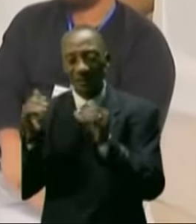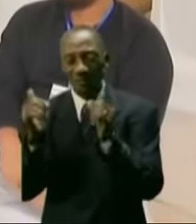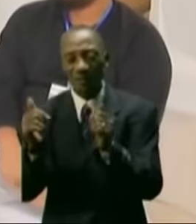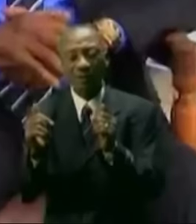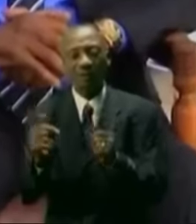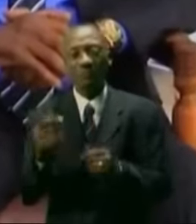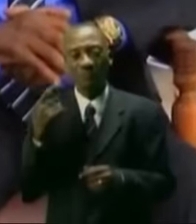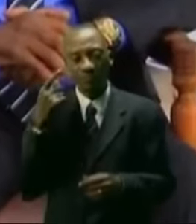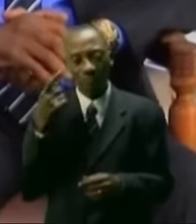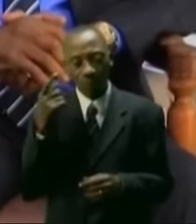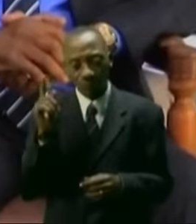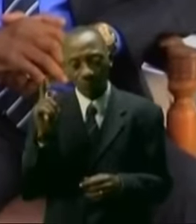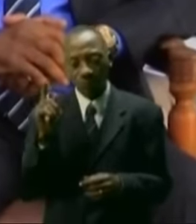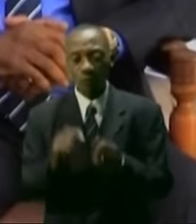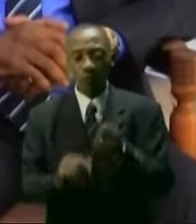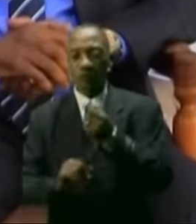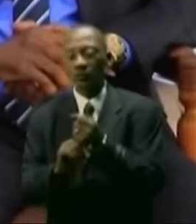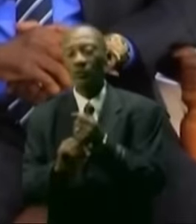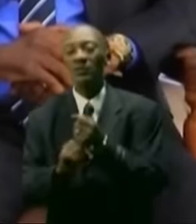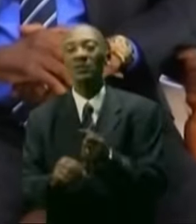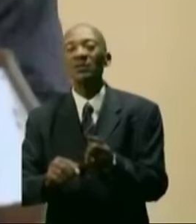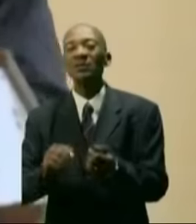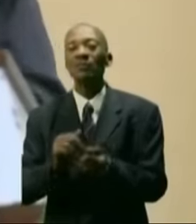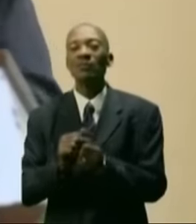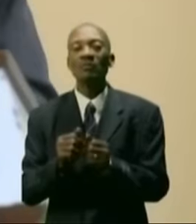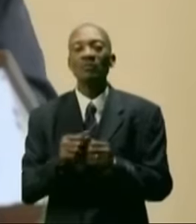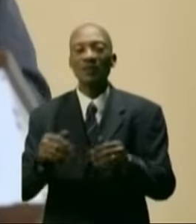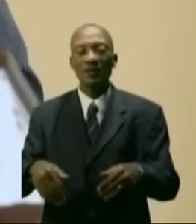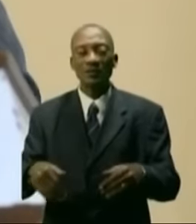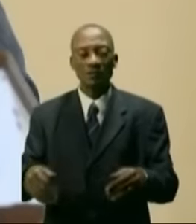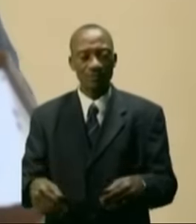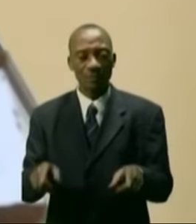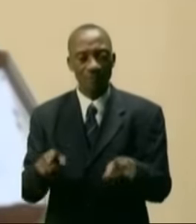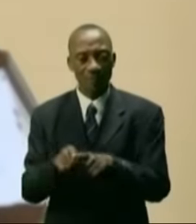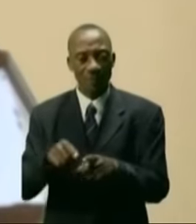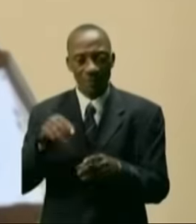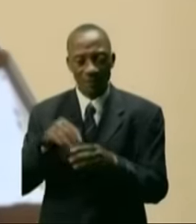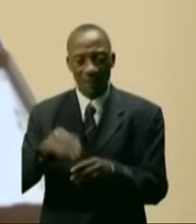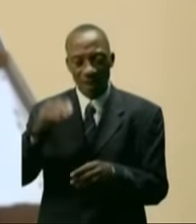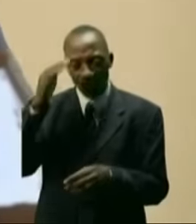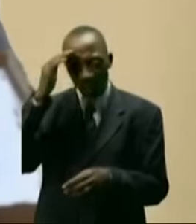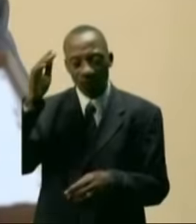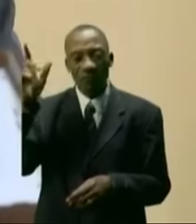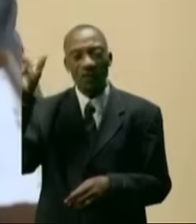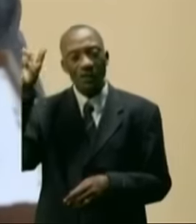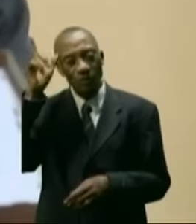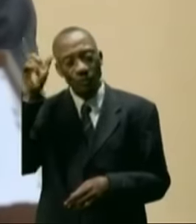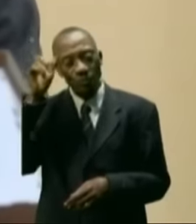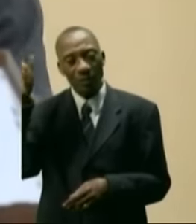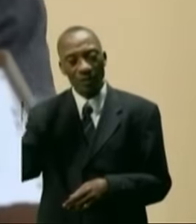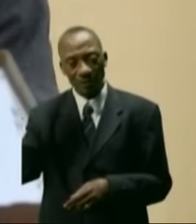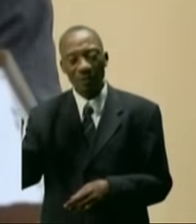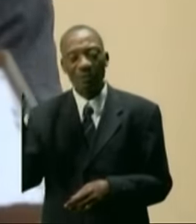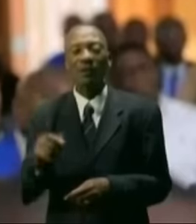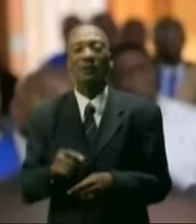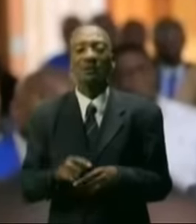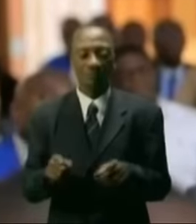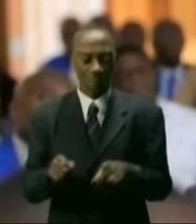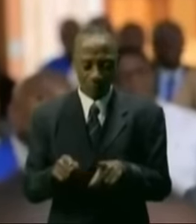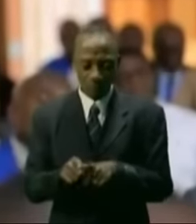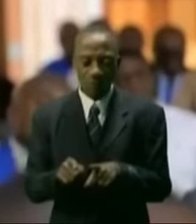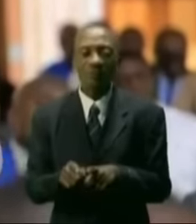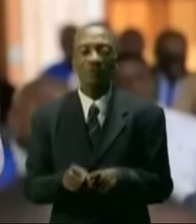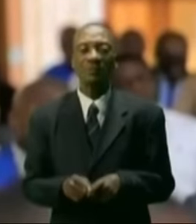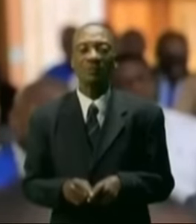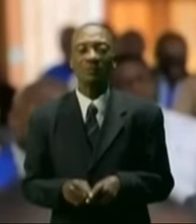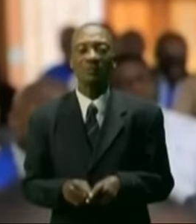dans ces assises. Pour le recteur de l'université de Lubumbashi, le professeur Gilbert Kishiba Fitoula, ces solutions sont la clé de voûte pour le développement